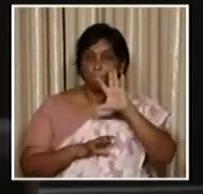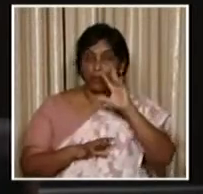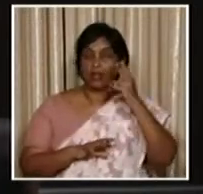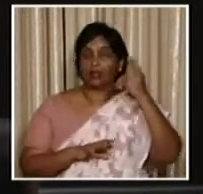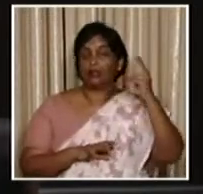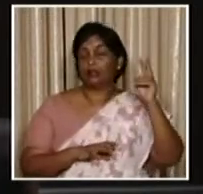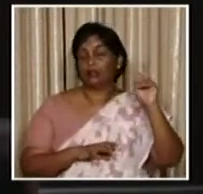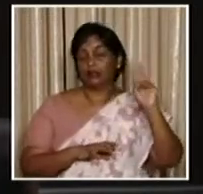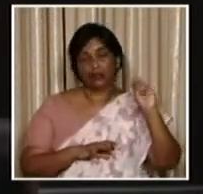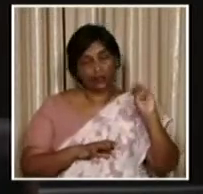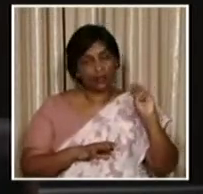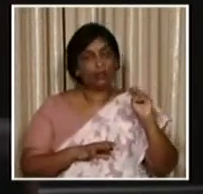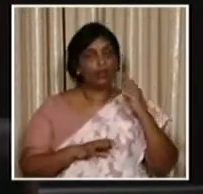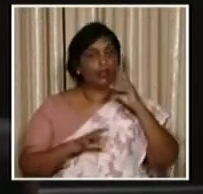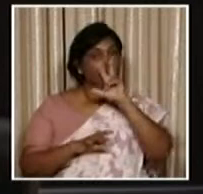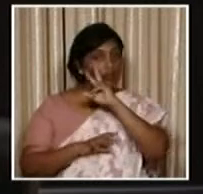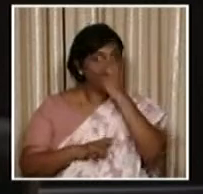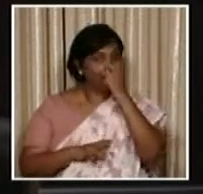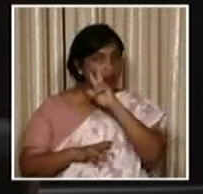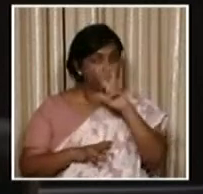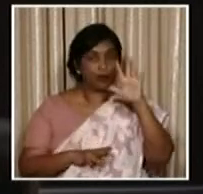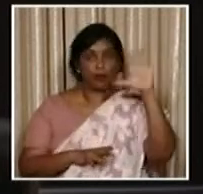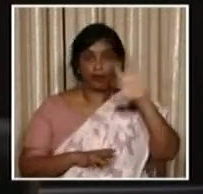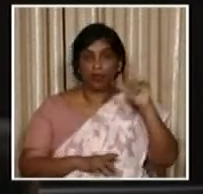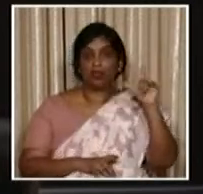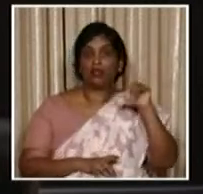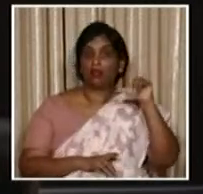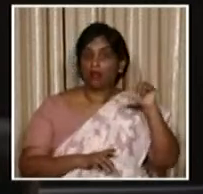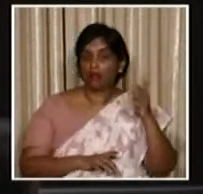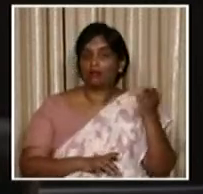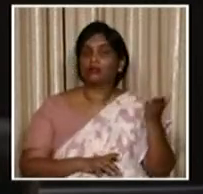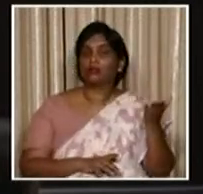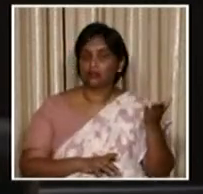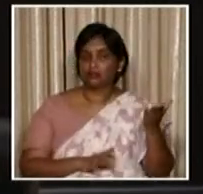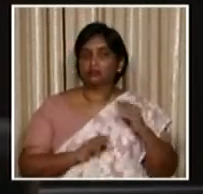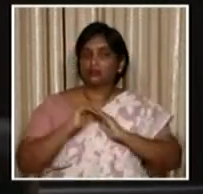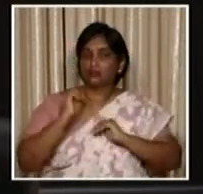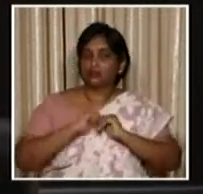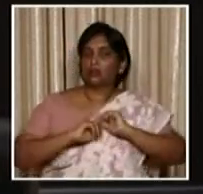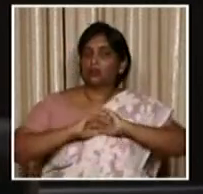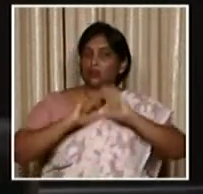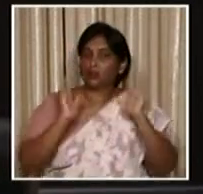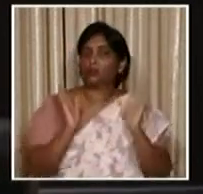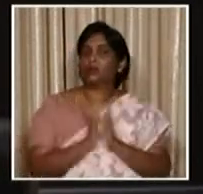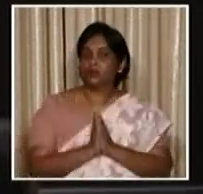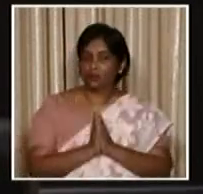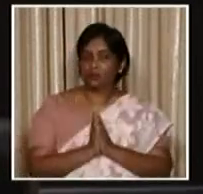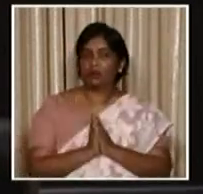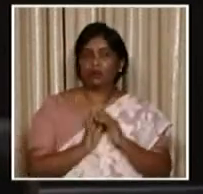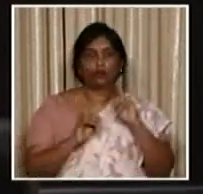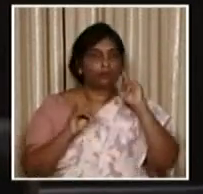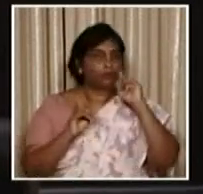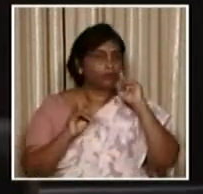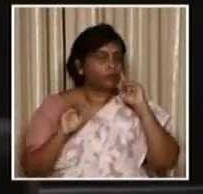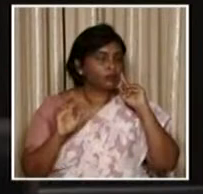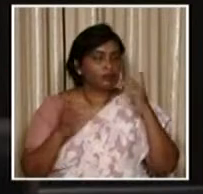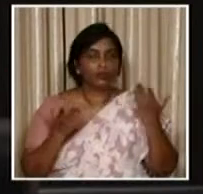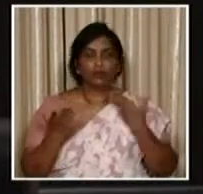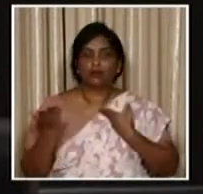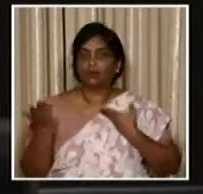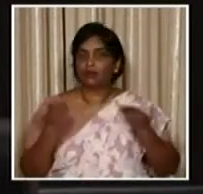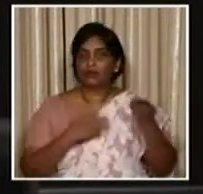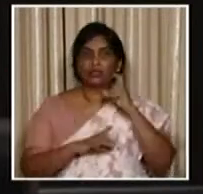මාසේ 5 18 5 වෙනි මාසේ 7 ඇයි දෙයි හාමුදුරුවනේ මේ ක්‍රියාකාරකම් ගැන හාන් කවිසියක් ඇයි